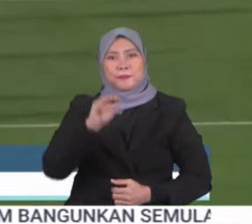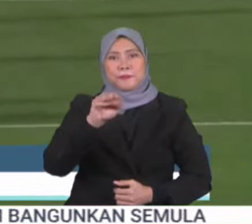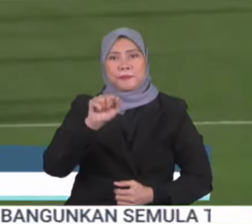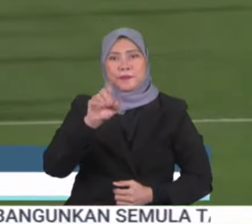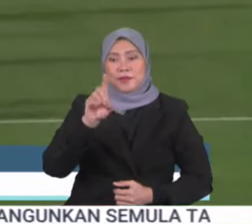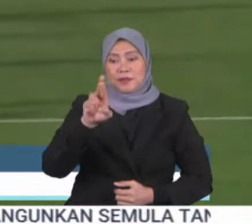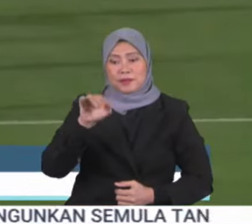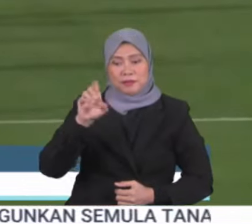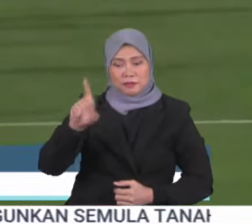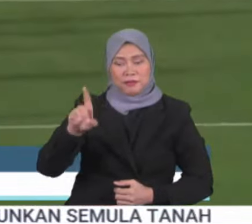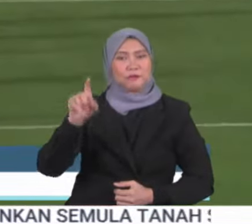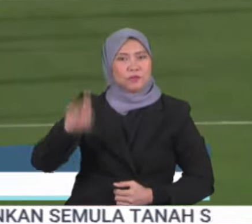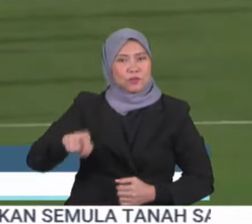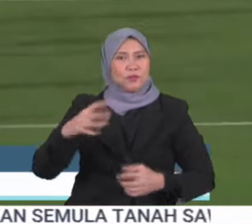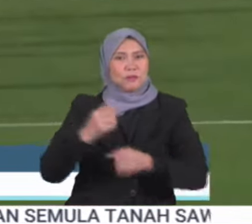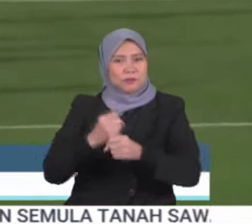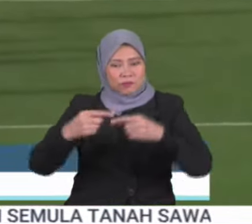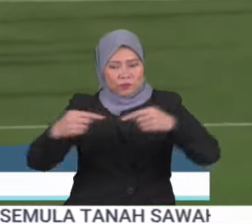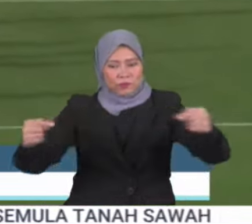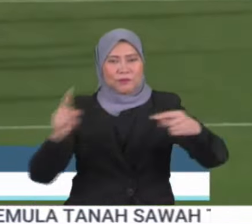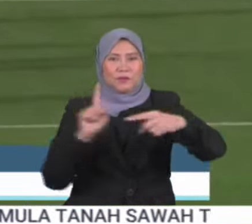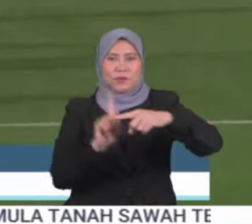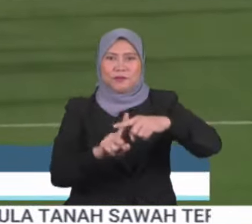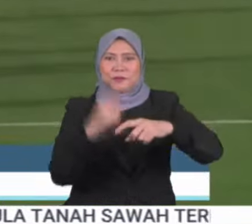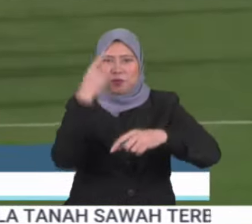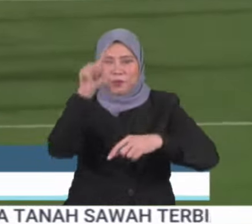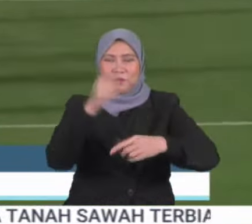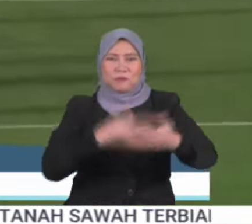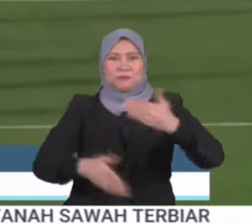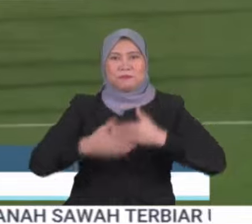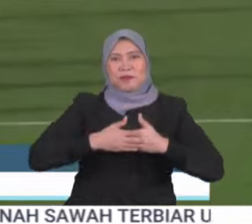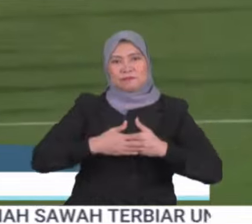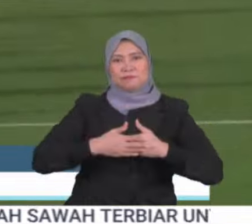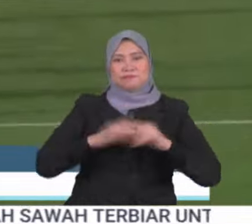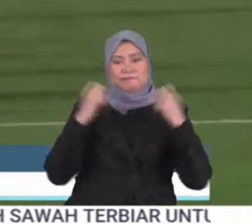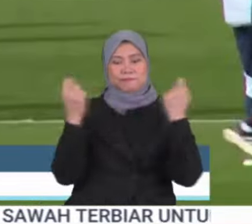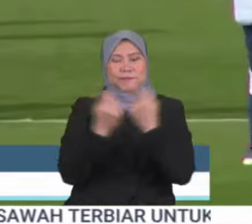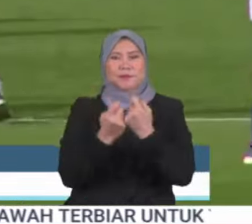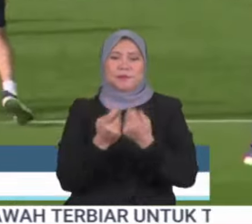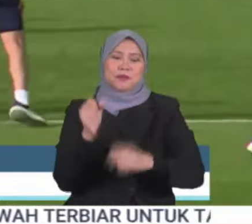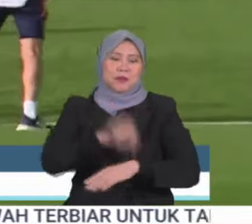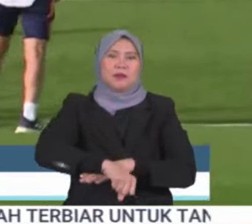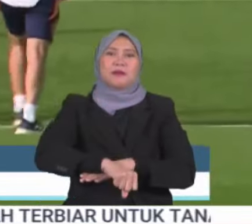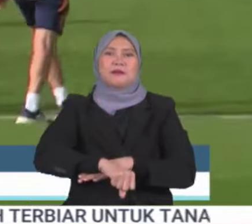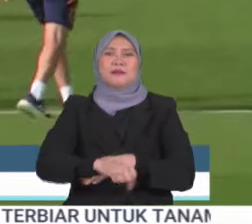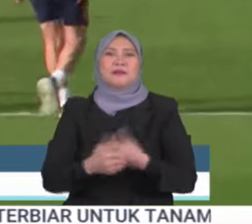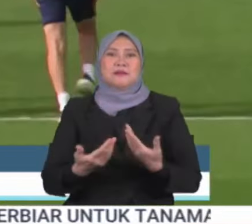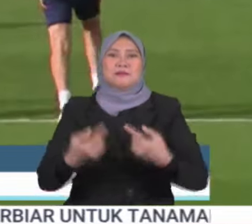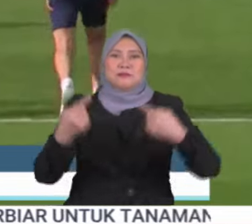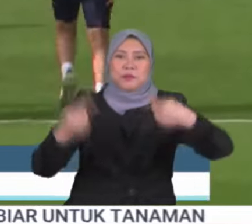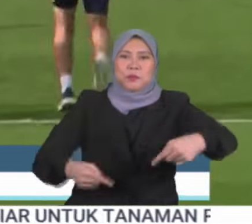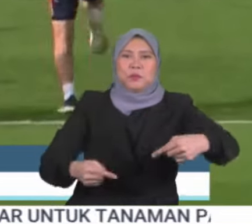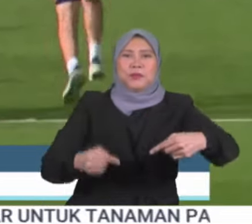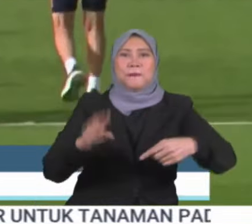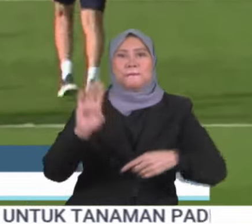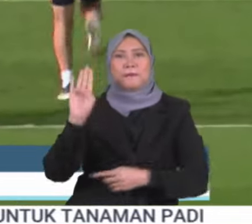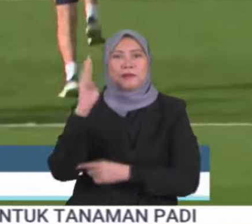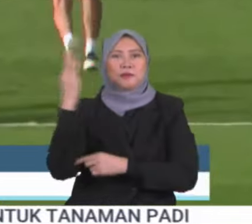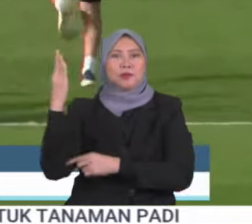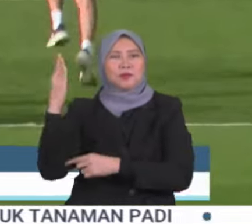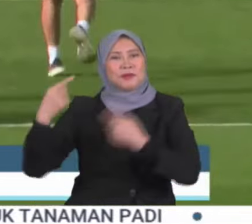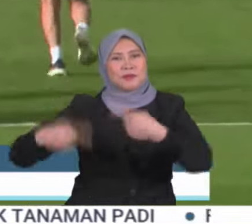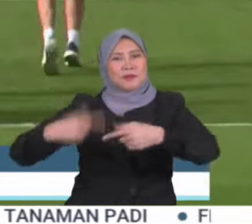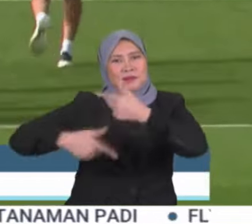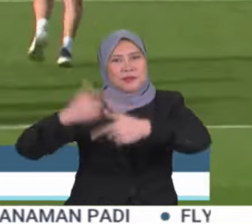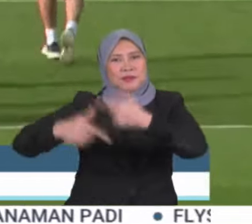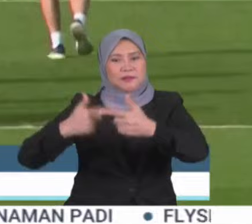Madrid juga memerlukan keputusan positif bagi menaikkan kembali mental pasukan yang tewas kepada musuh ketat Barcelona dalam aksi